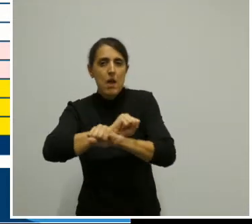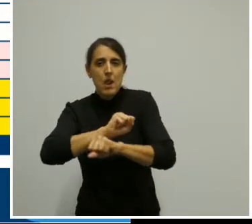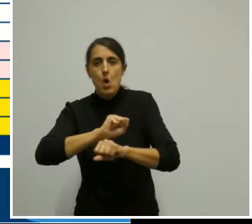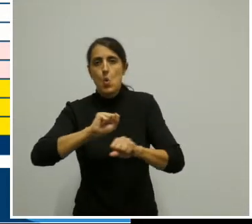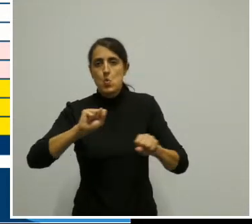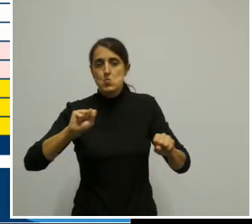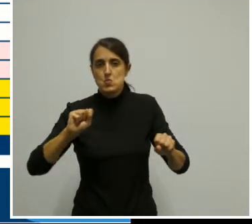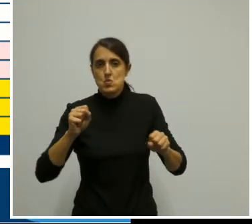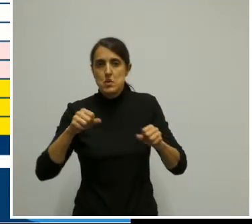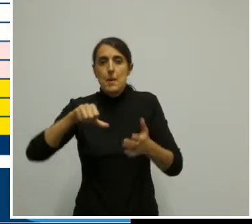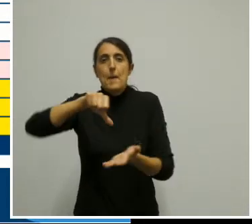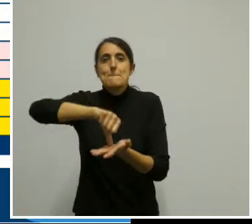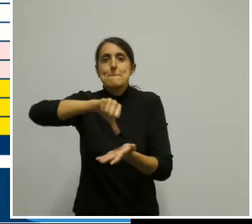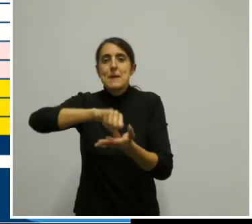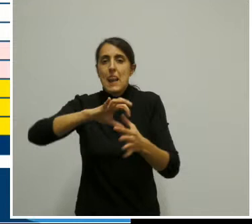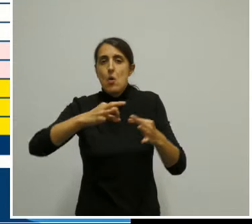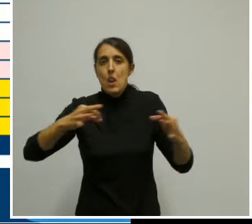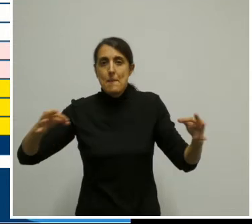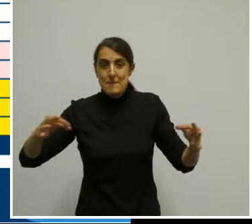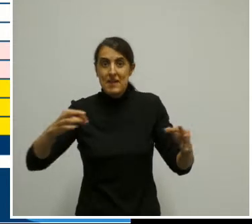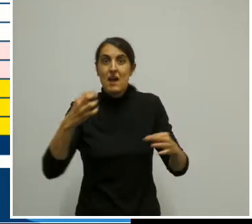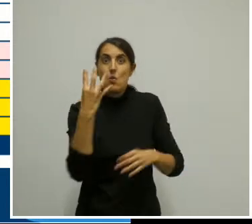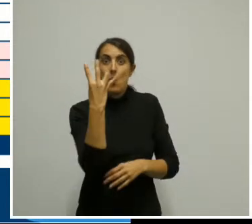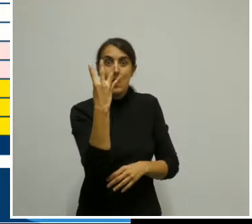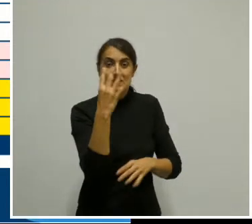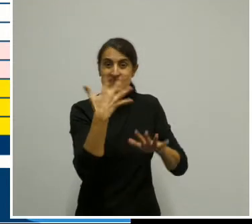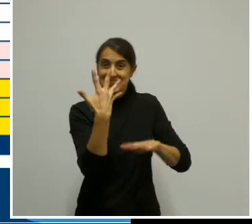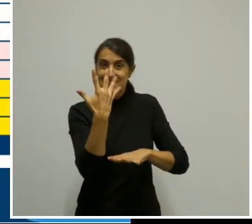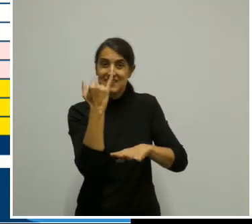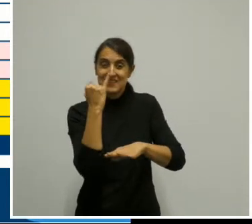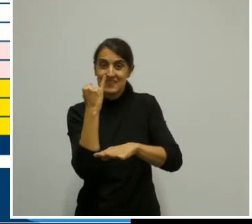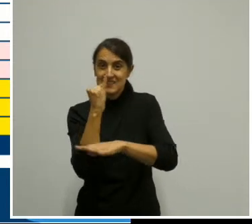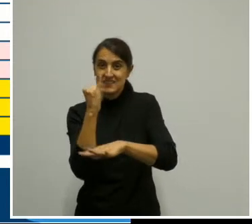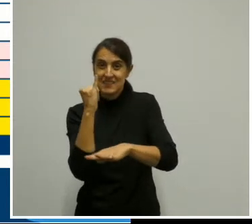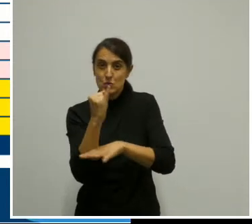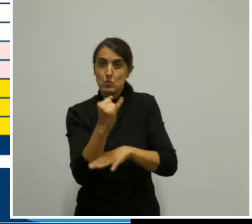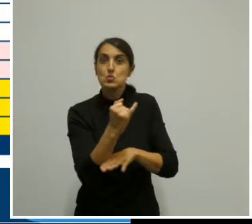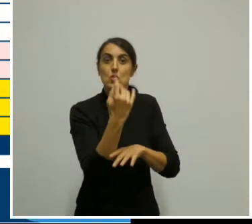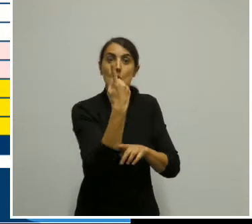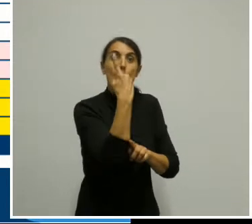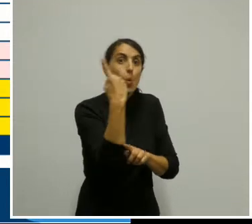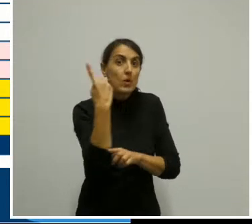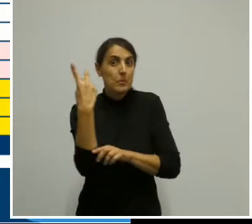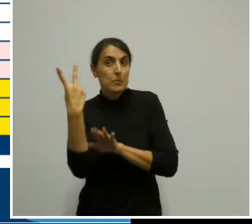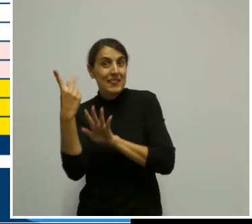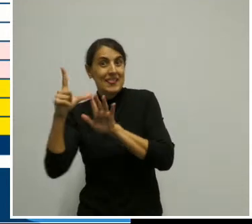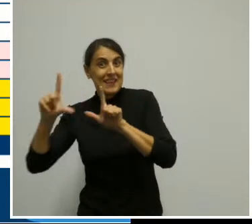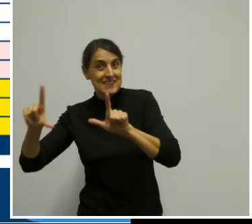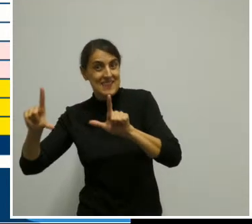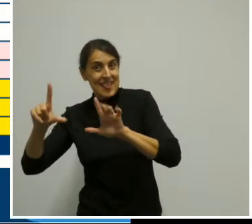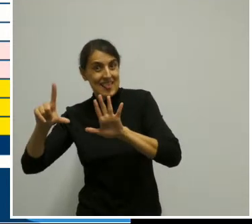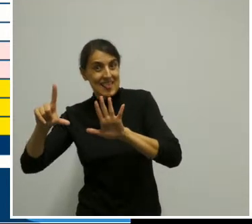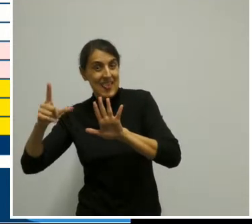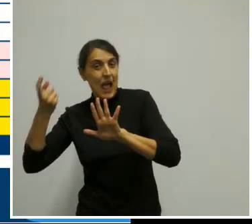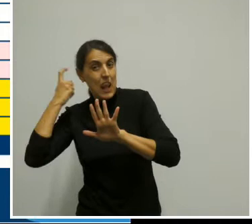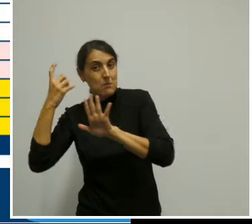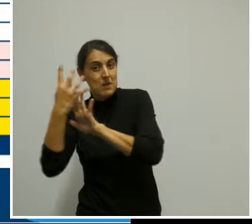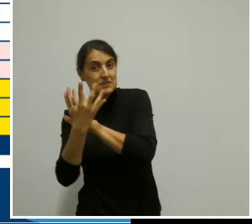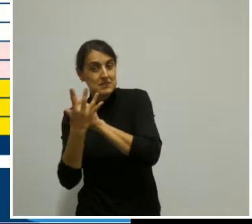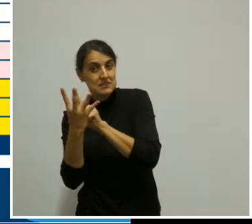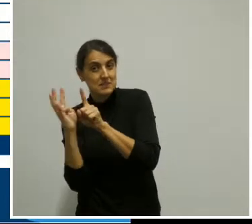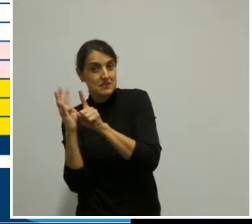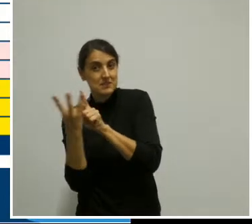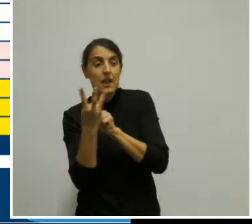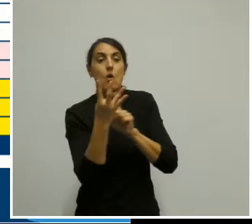5 instituts, 4 estan a 30 i 1 a 27. Vale? I deixo tot a Barcelona perquè